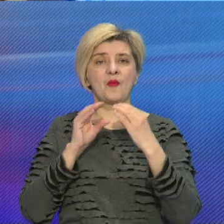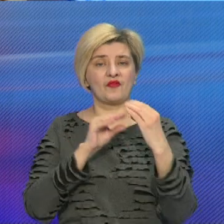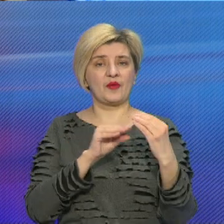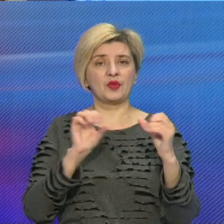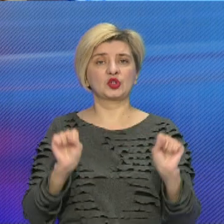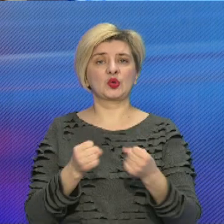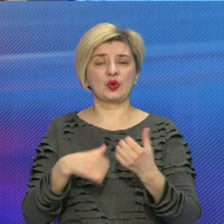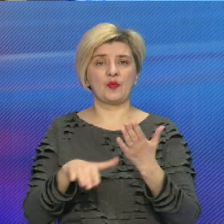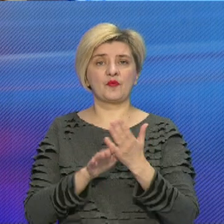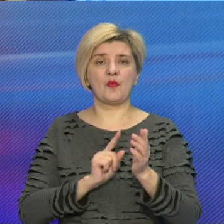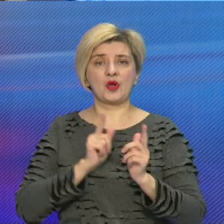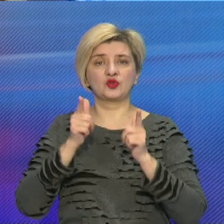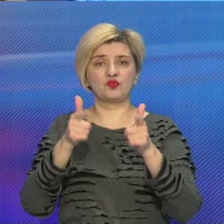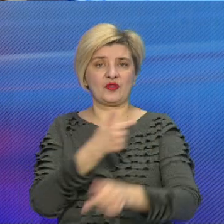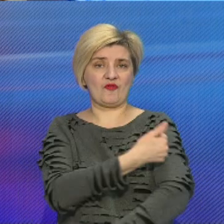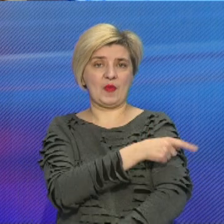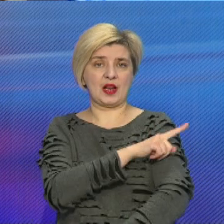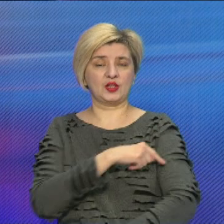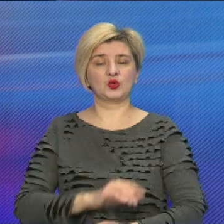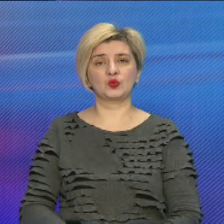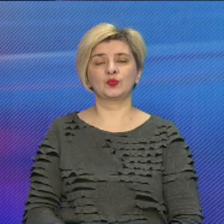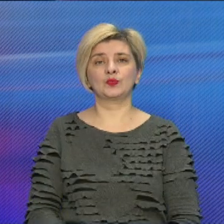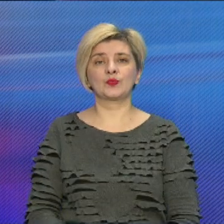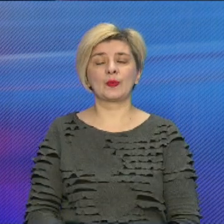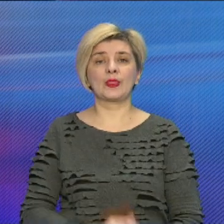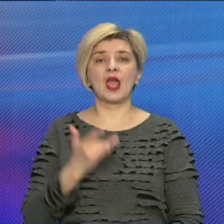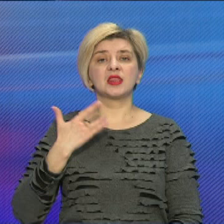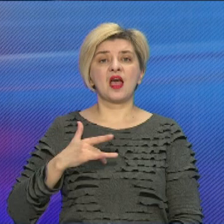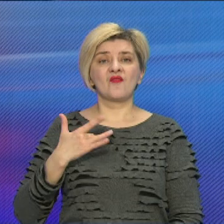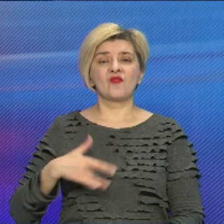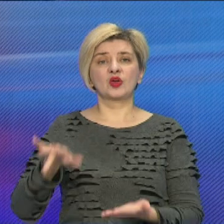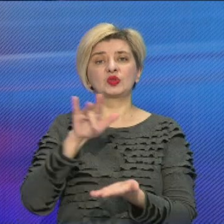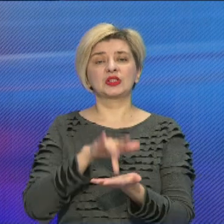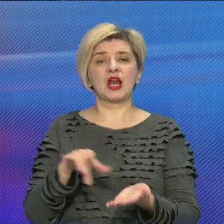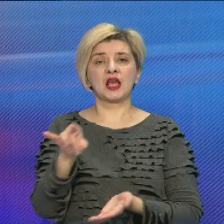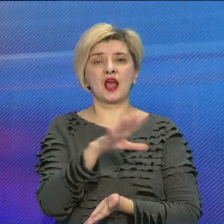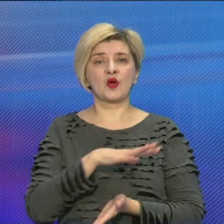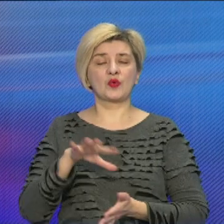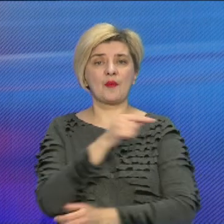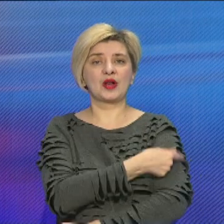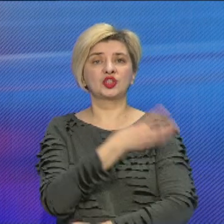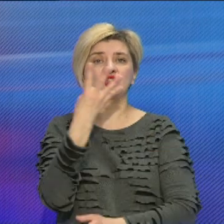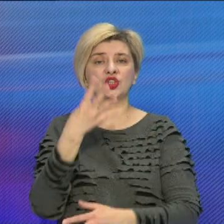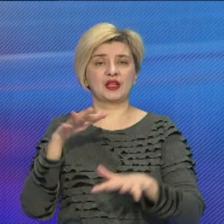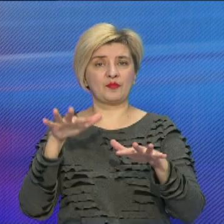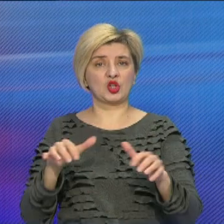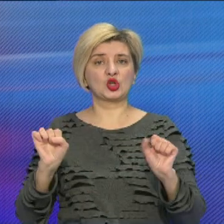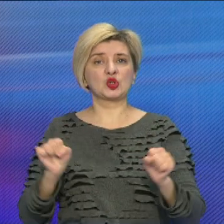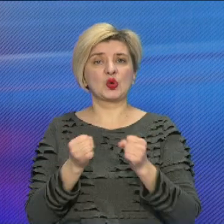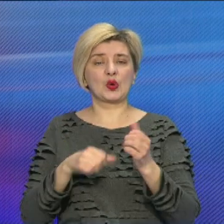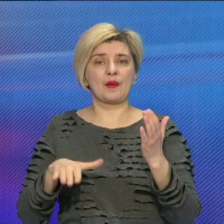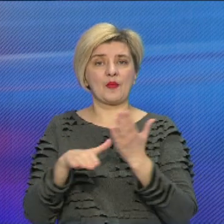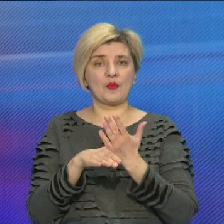Новагрудской центральной районной больницы. Новогрудская центральная районная больница, 4 поста скорой медицинской помощи,